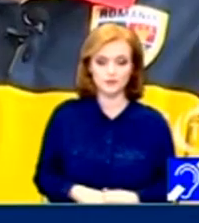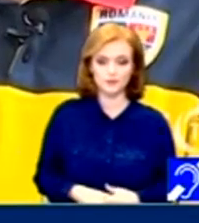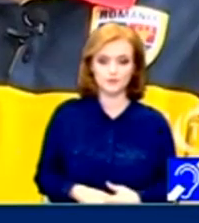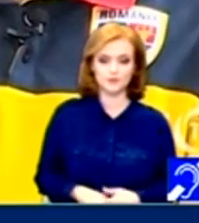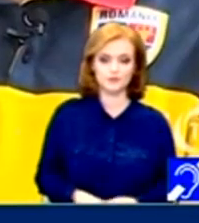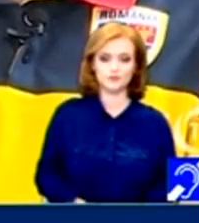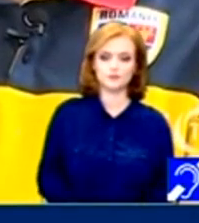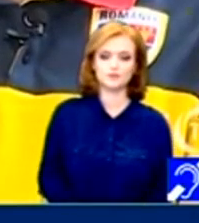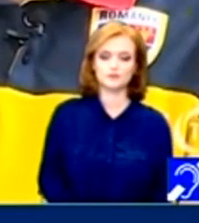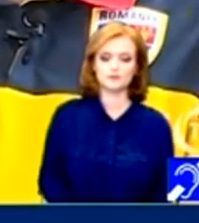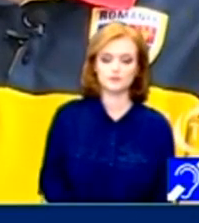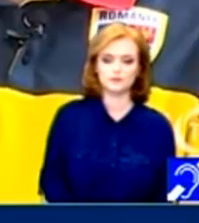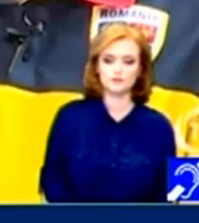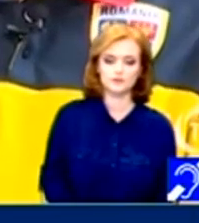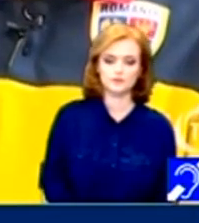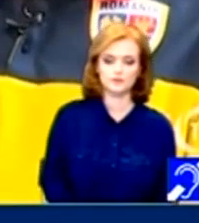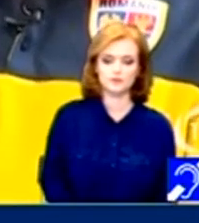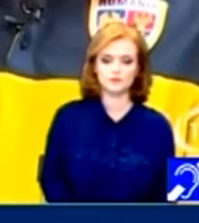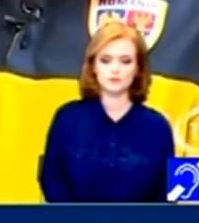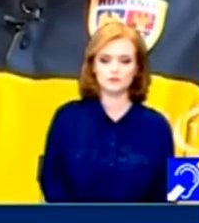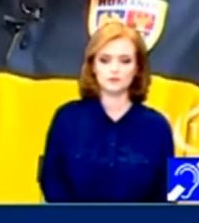am fost convocat, dar nu am apucat